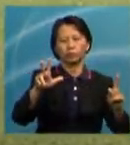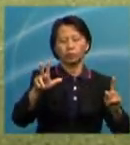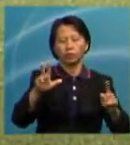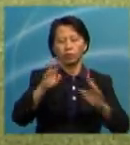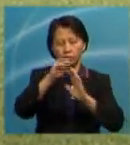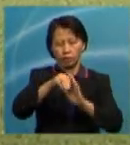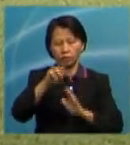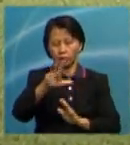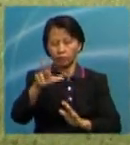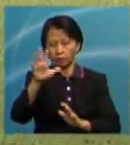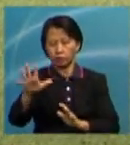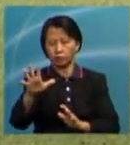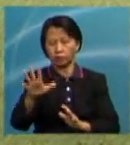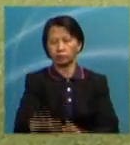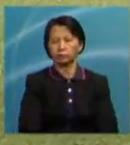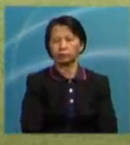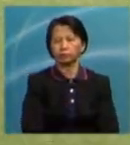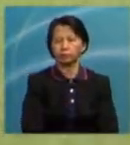minit